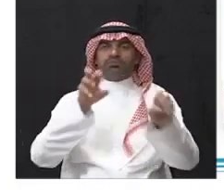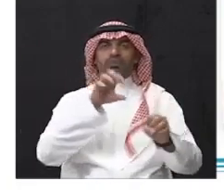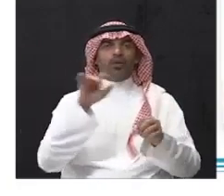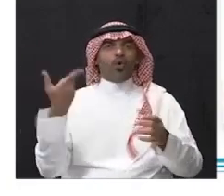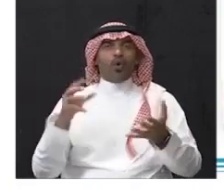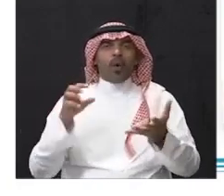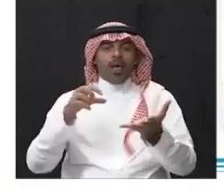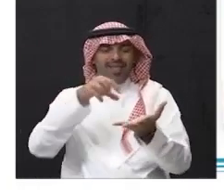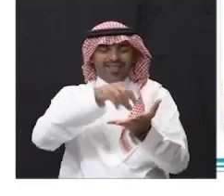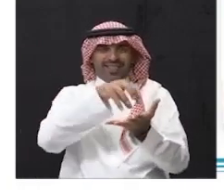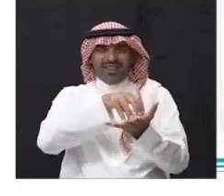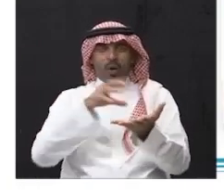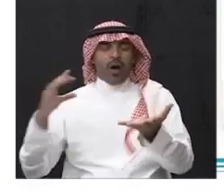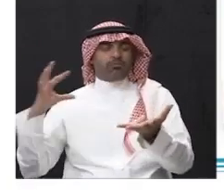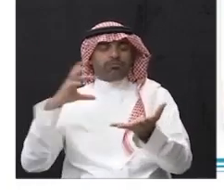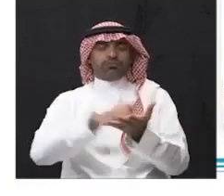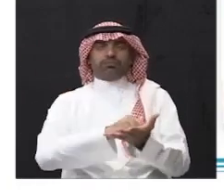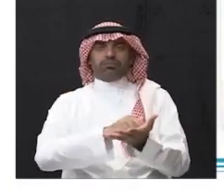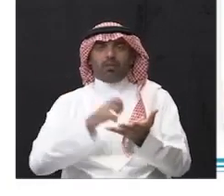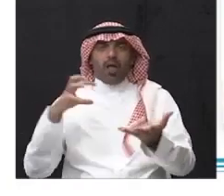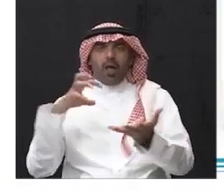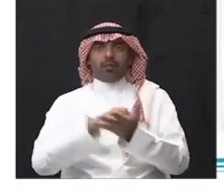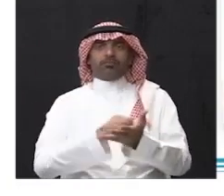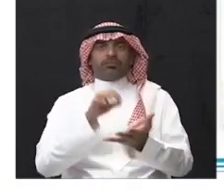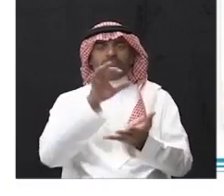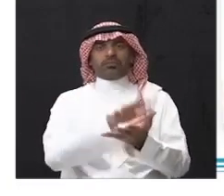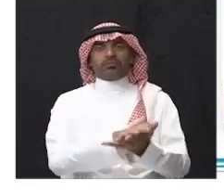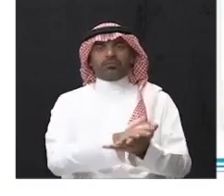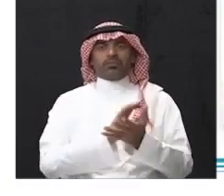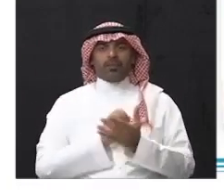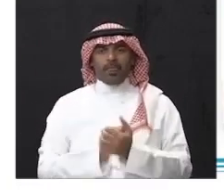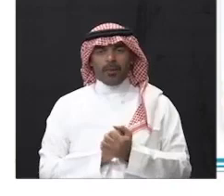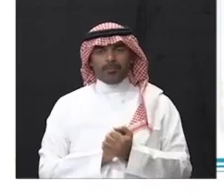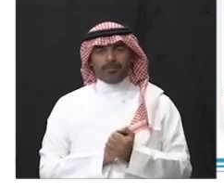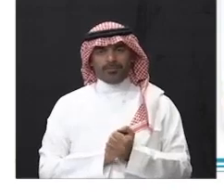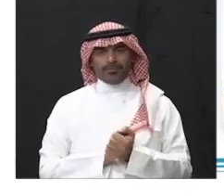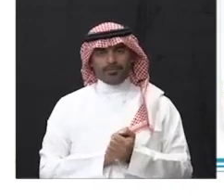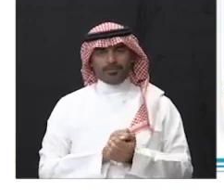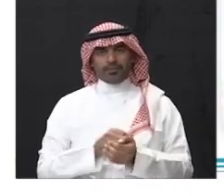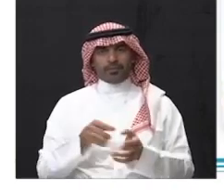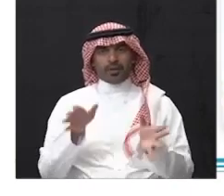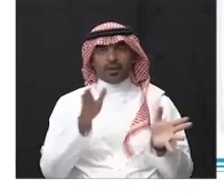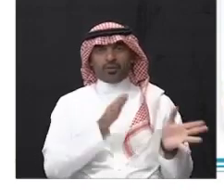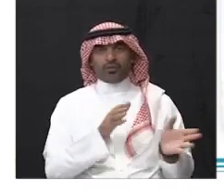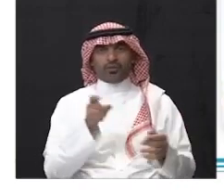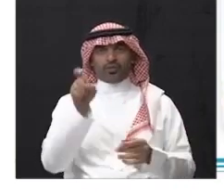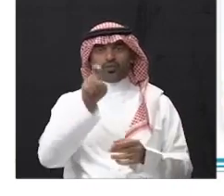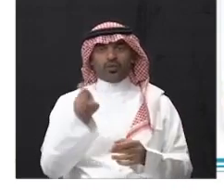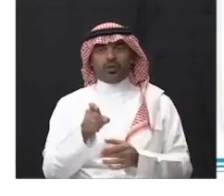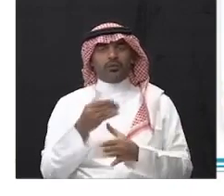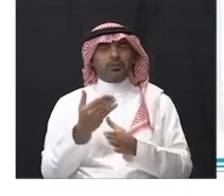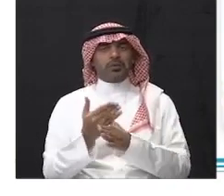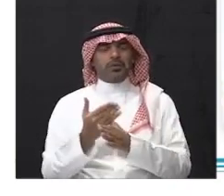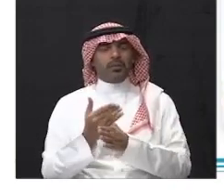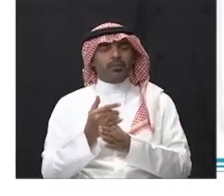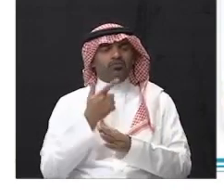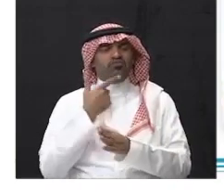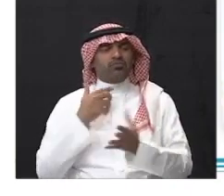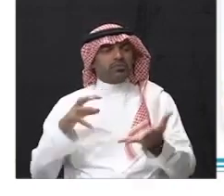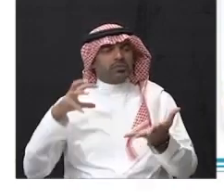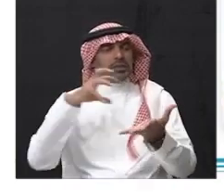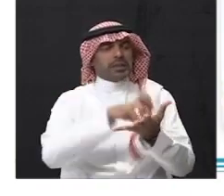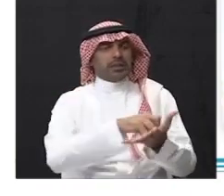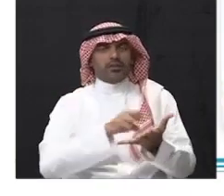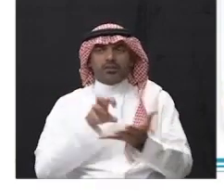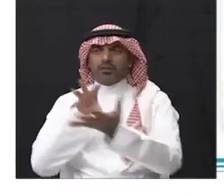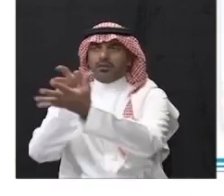دوافع: الدوافع الاقتصادية، أولاً الدوافع الاقتصادية، ثانياً الدوافع السياسية،